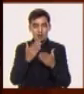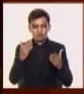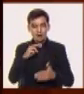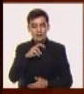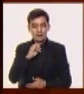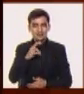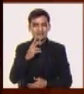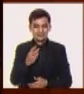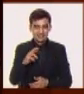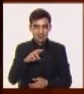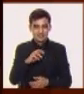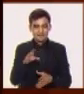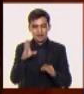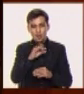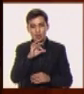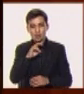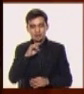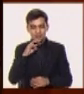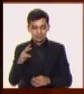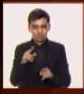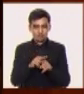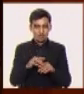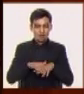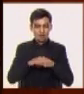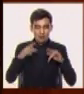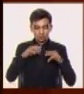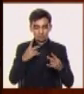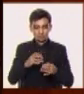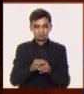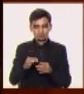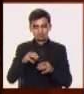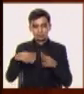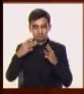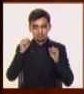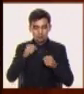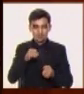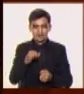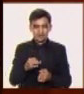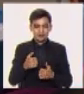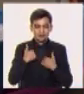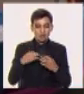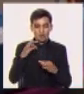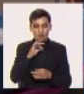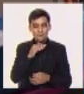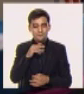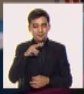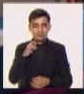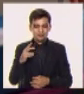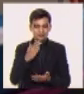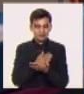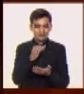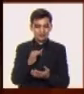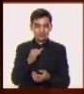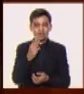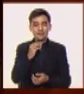лекции онлайн, чтобы не собирать большое количество людей, а практические занятия офлайн. Швейцария открыта,